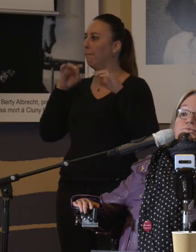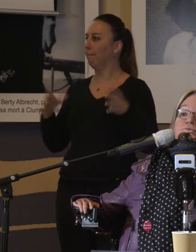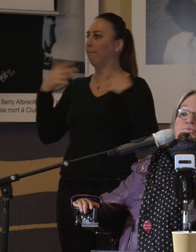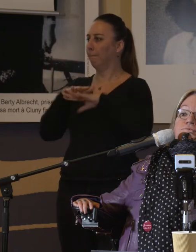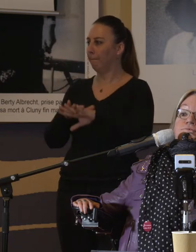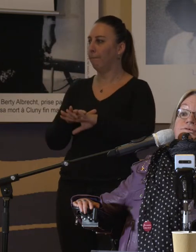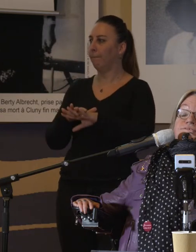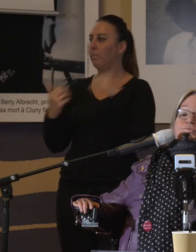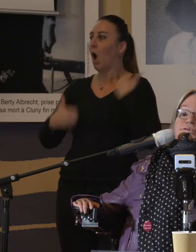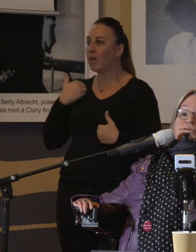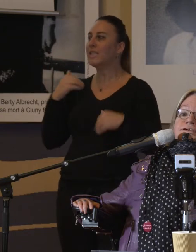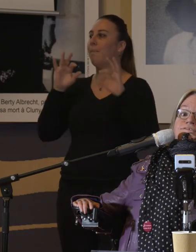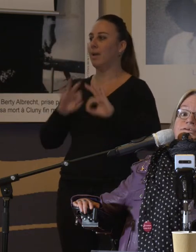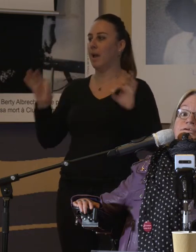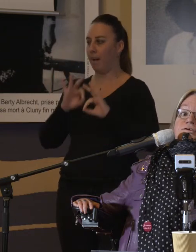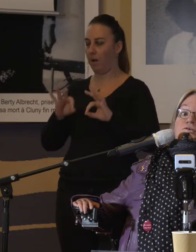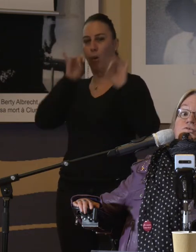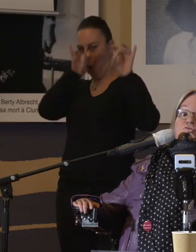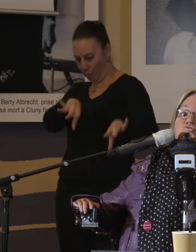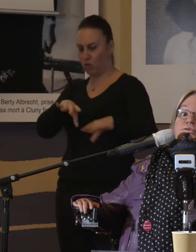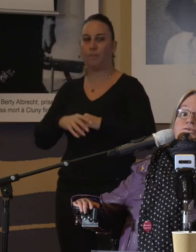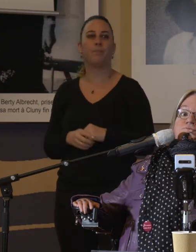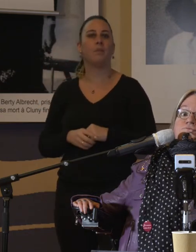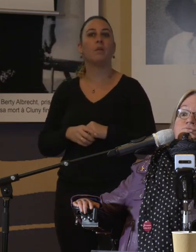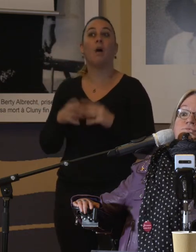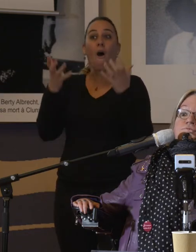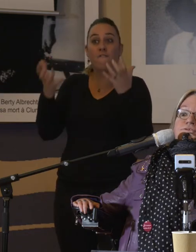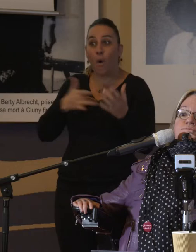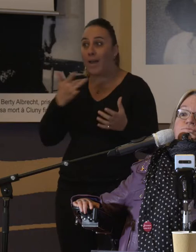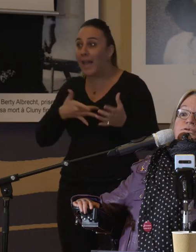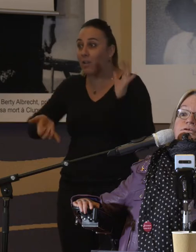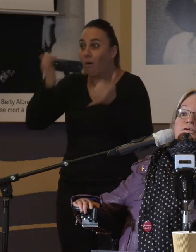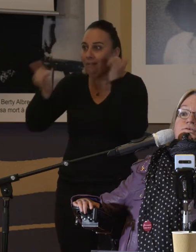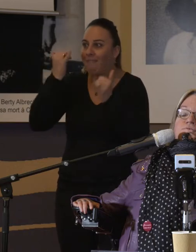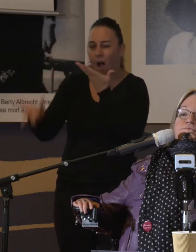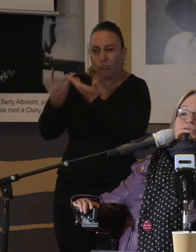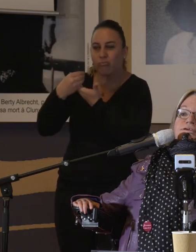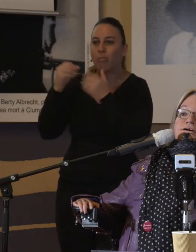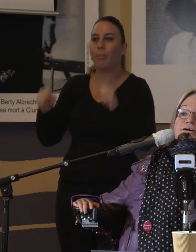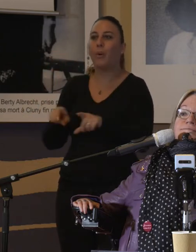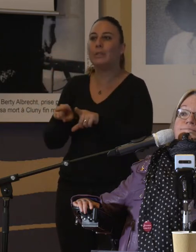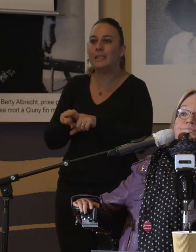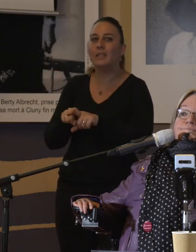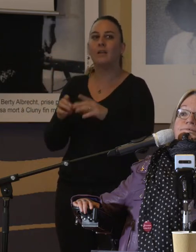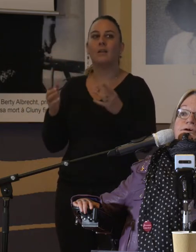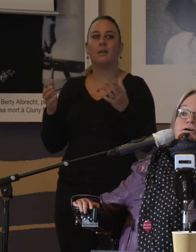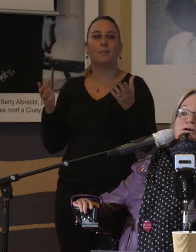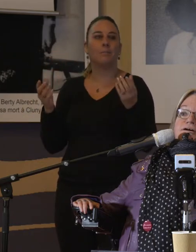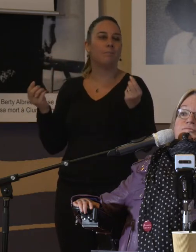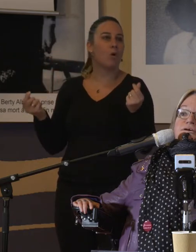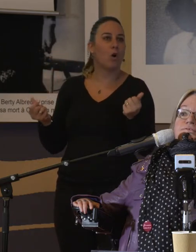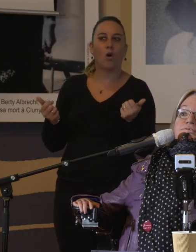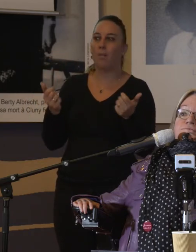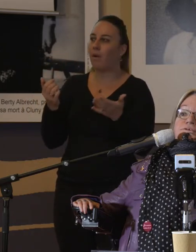donc si vous êtes intéressés, rejoignez-nous, contribuez aussi